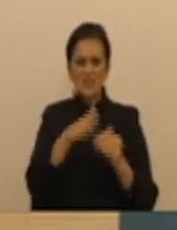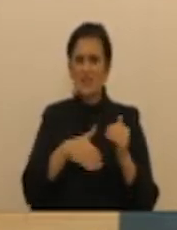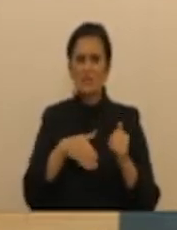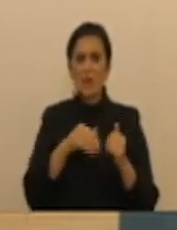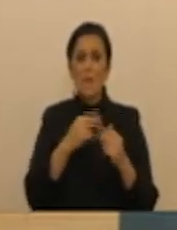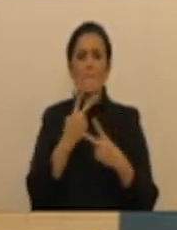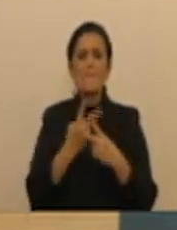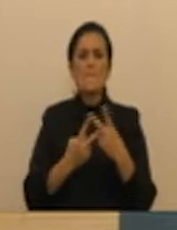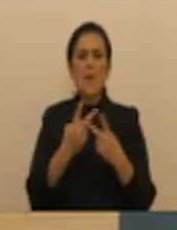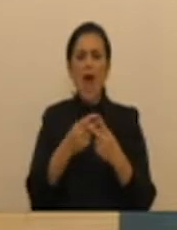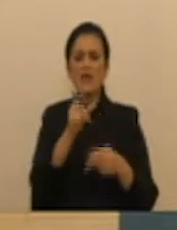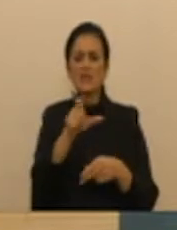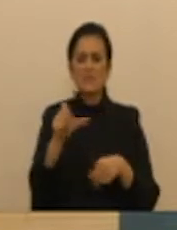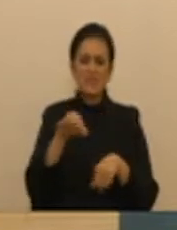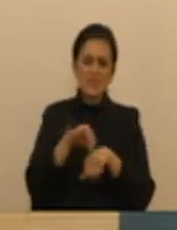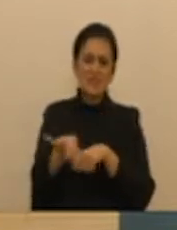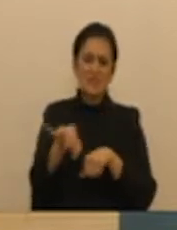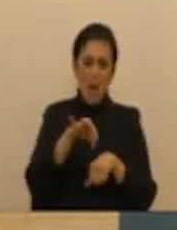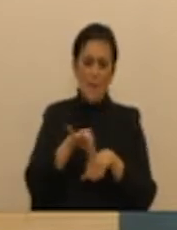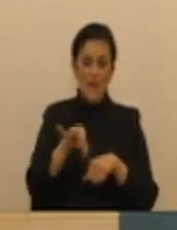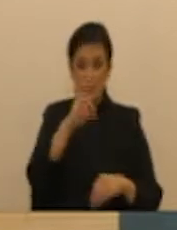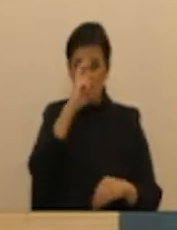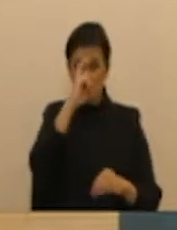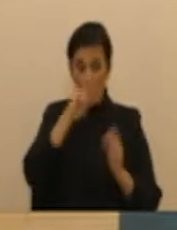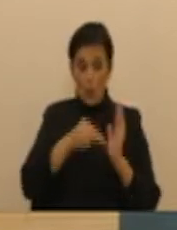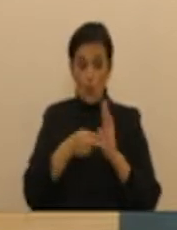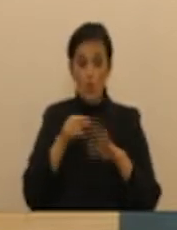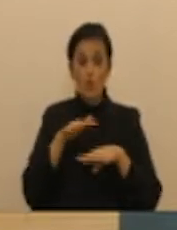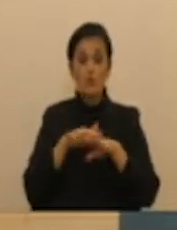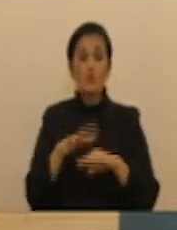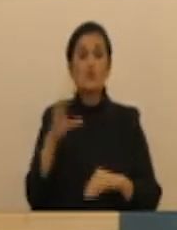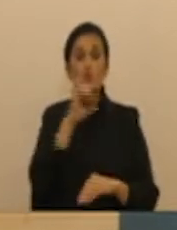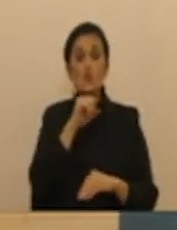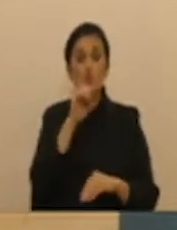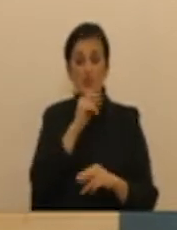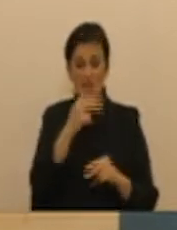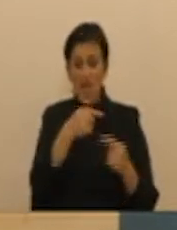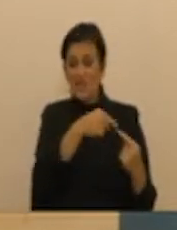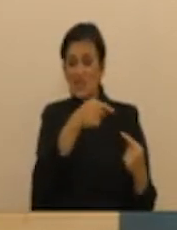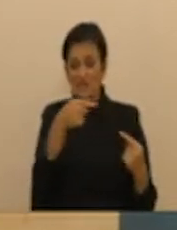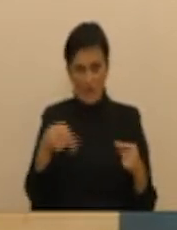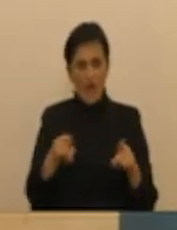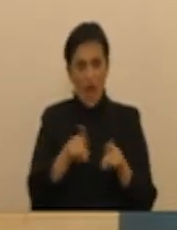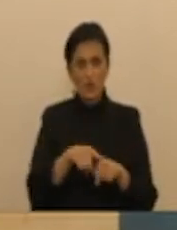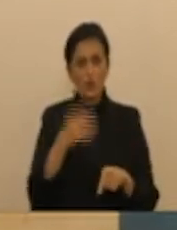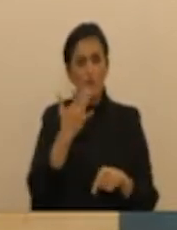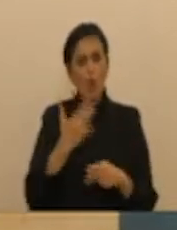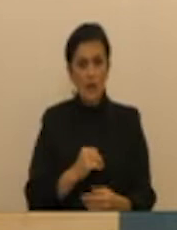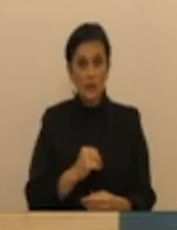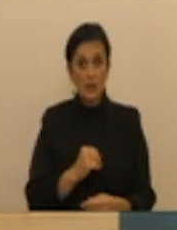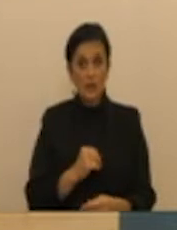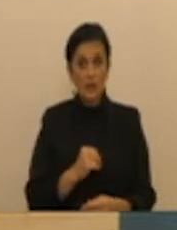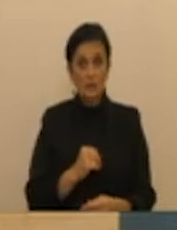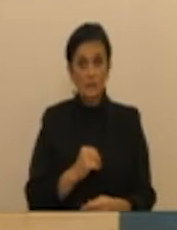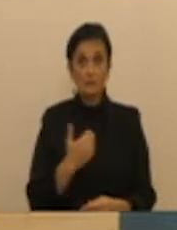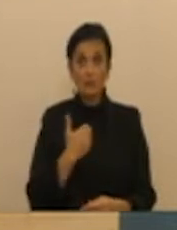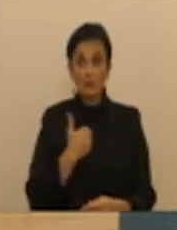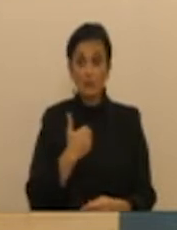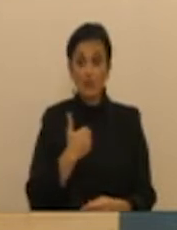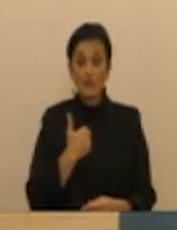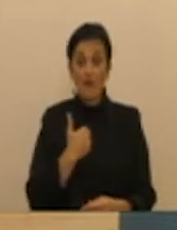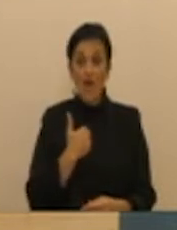პატიმრების მწამებლები, სახელმწიფო ბიუჯეტის ქურდები და სხვები ასევე პოლიტპატიმრები არიან.